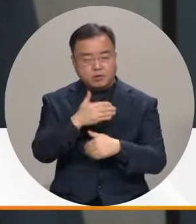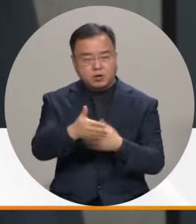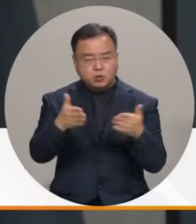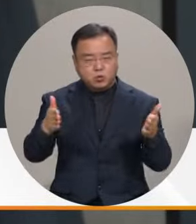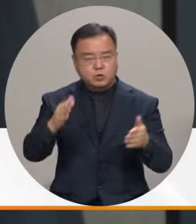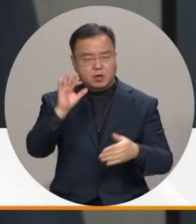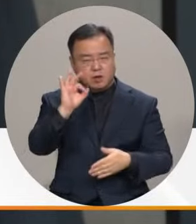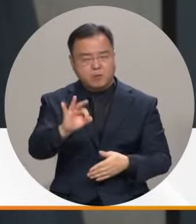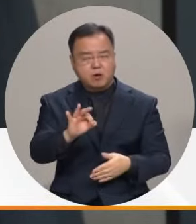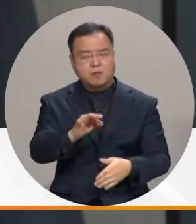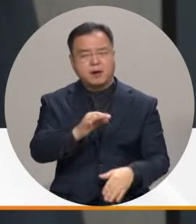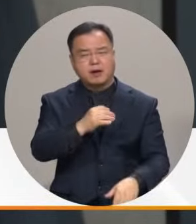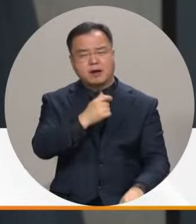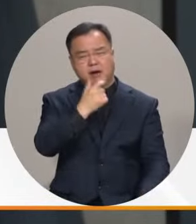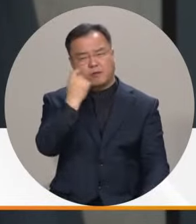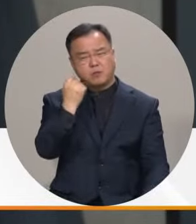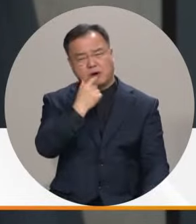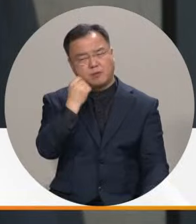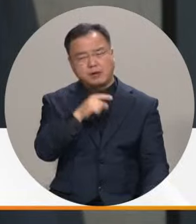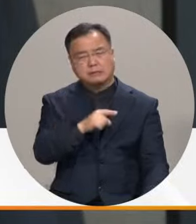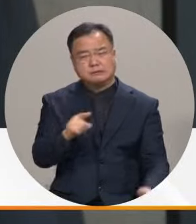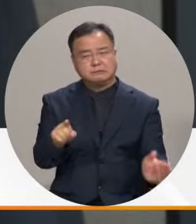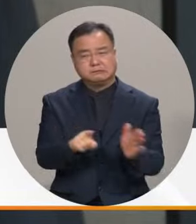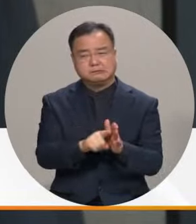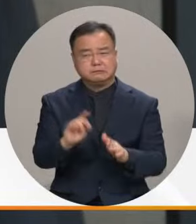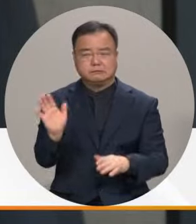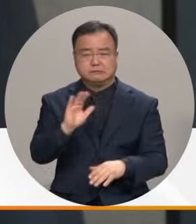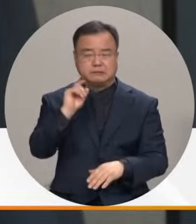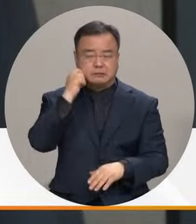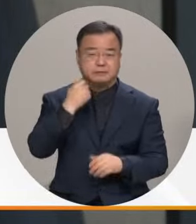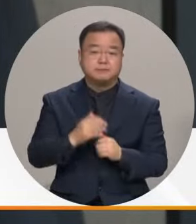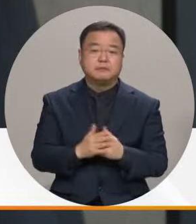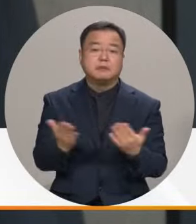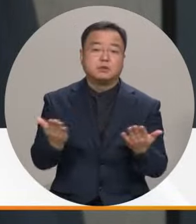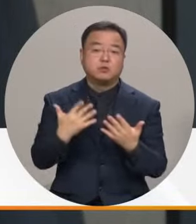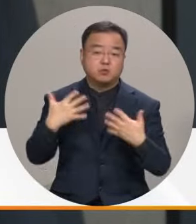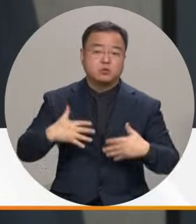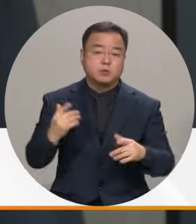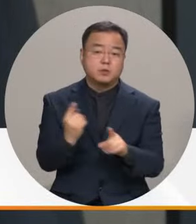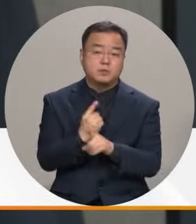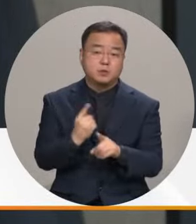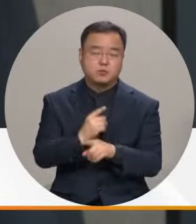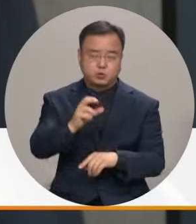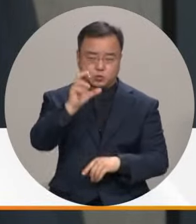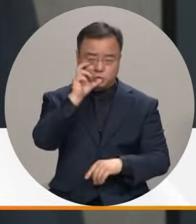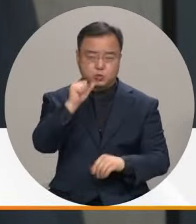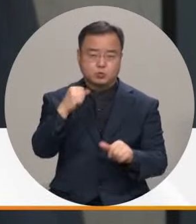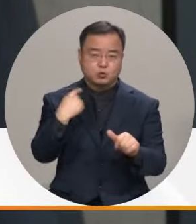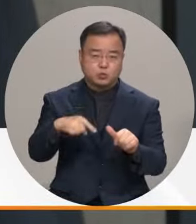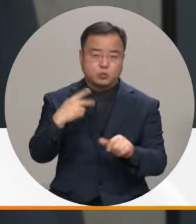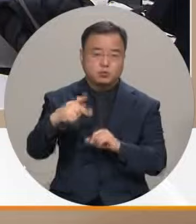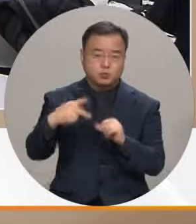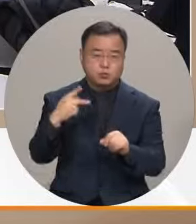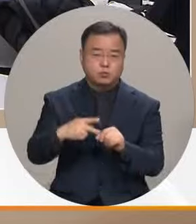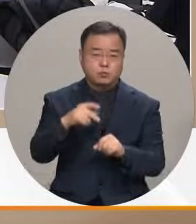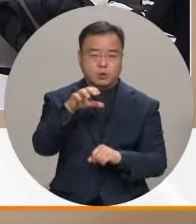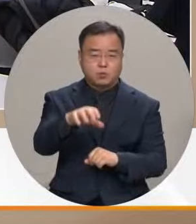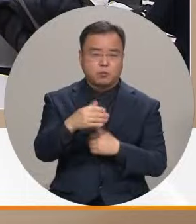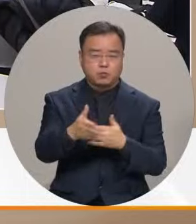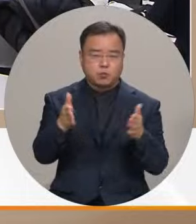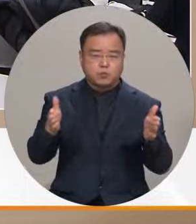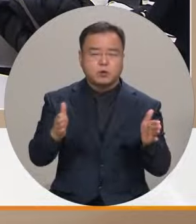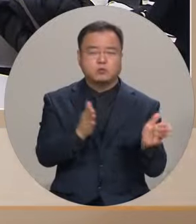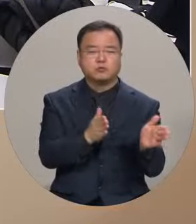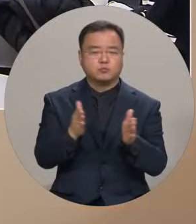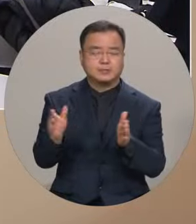부족함에 대해서 좀 신뢰를 보내지 못하는 거 같습니다 노동 조건을 개선하고 질 높은 프로그램과 공간 등을 발현해